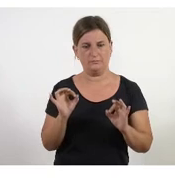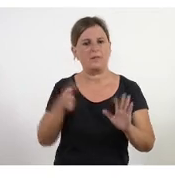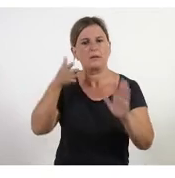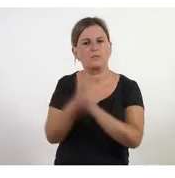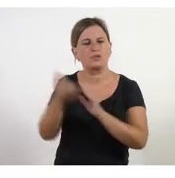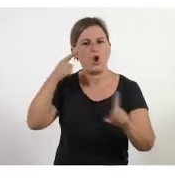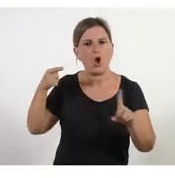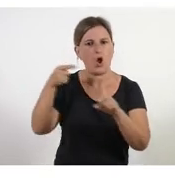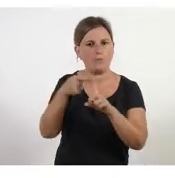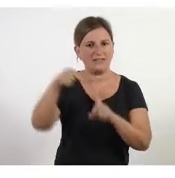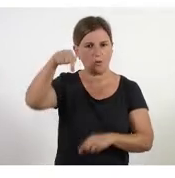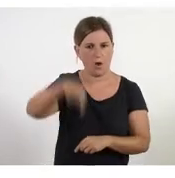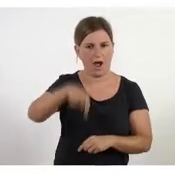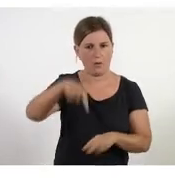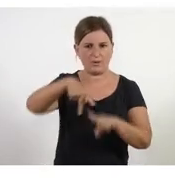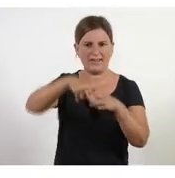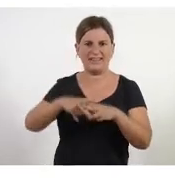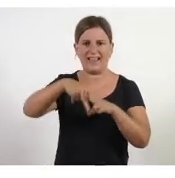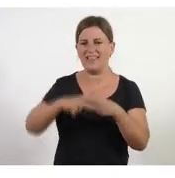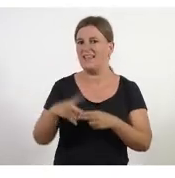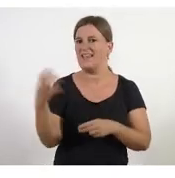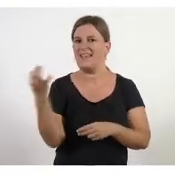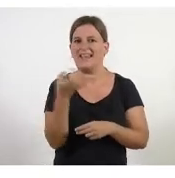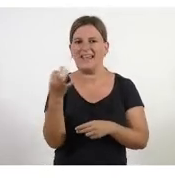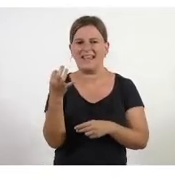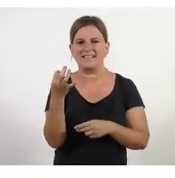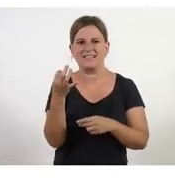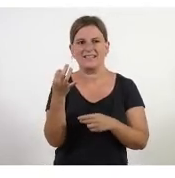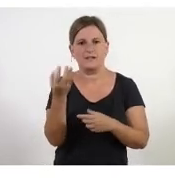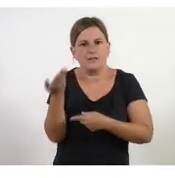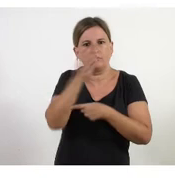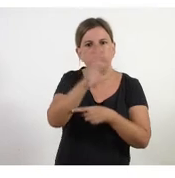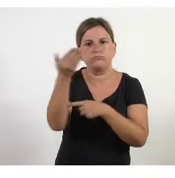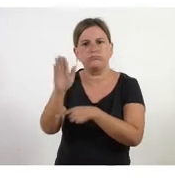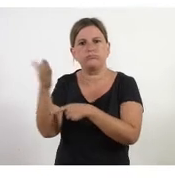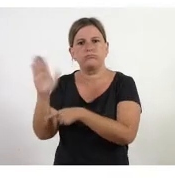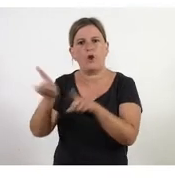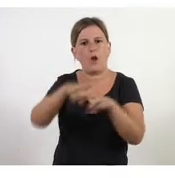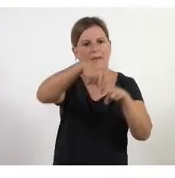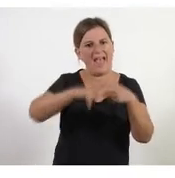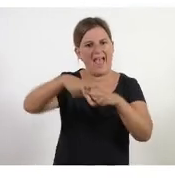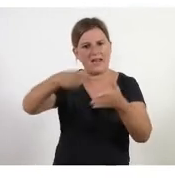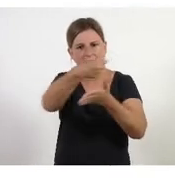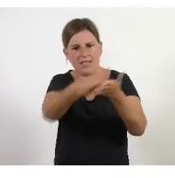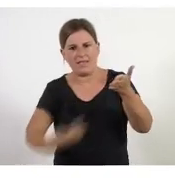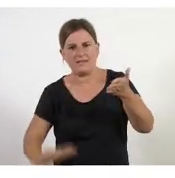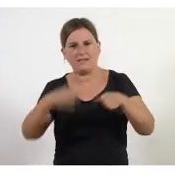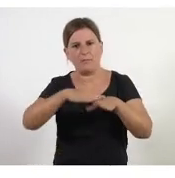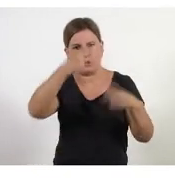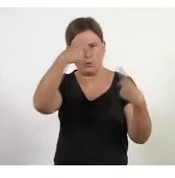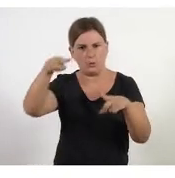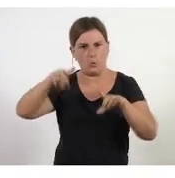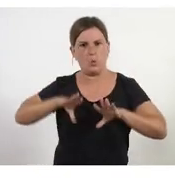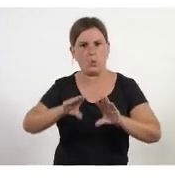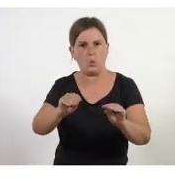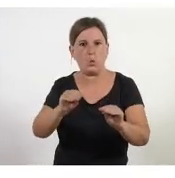l'objectiu que ens hem plantejat avui amb aquest taller és bàsicament això, apropar-vos a aquesta llista d'eines i que les pugueu utilitzar en les vostres entitats si